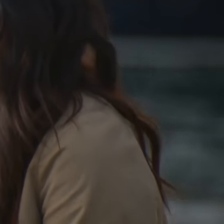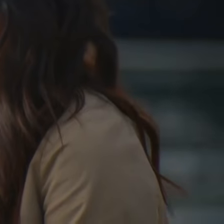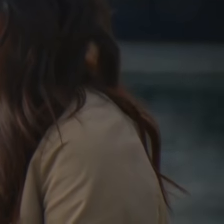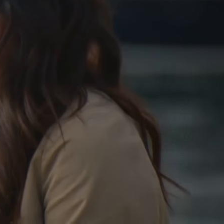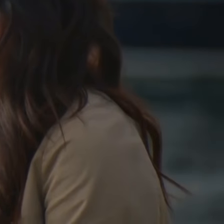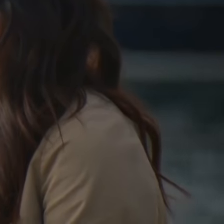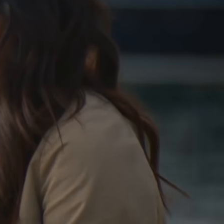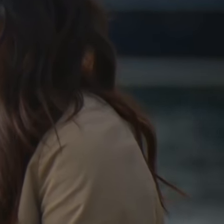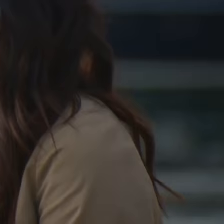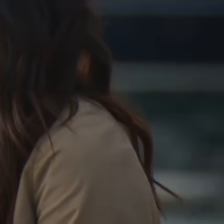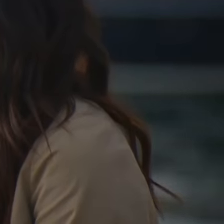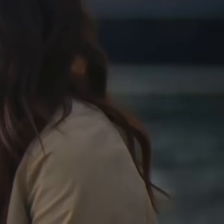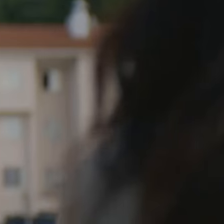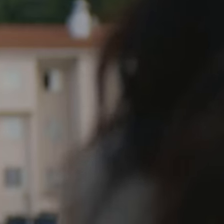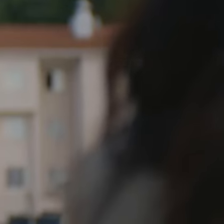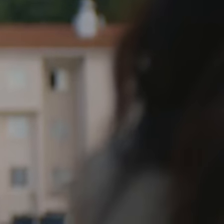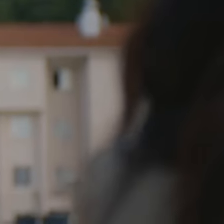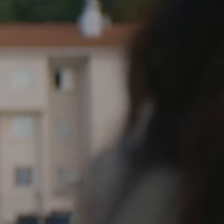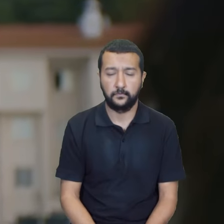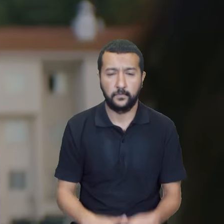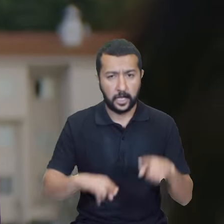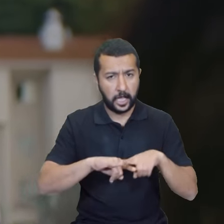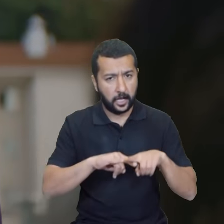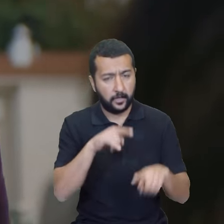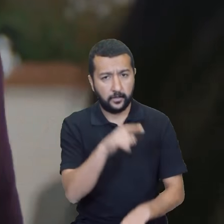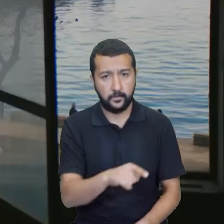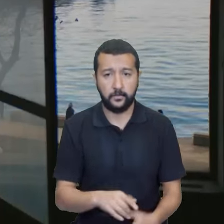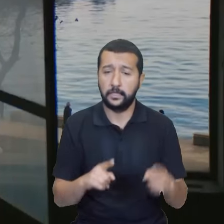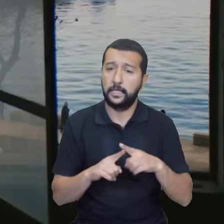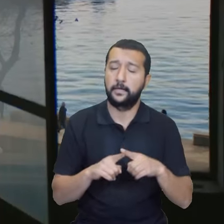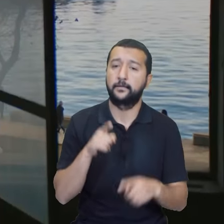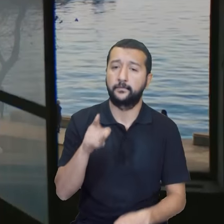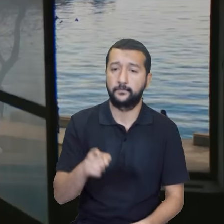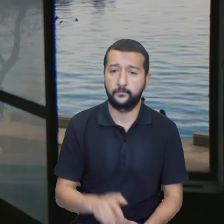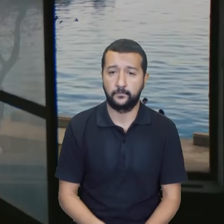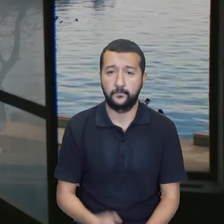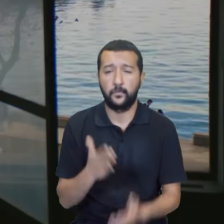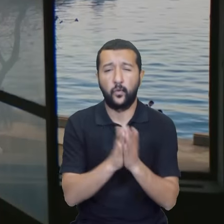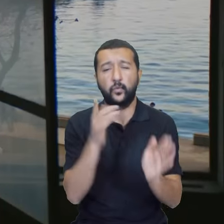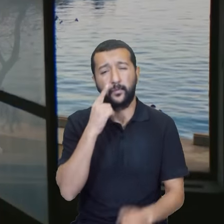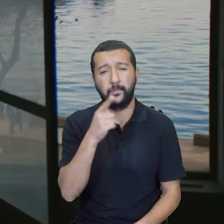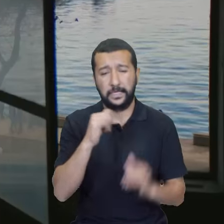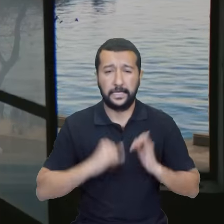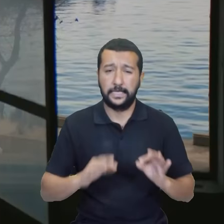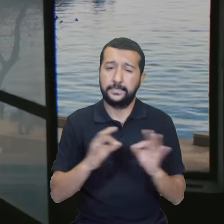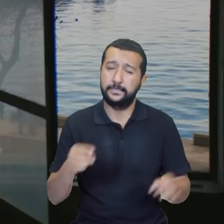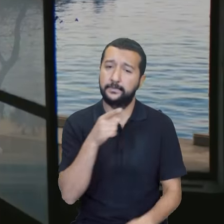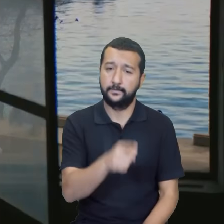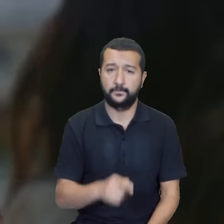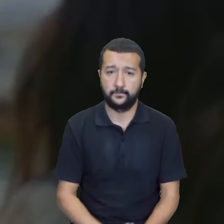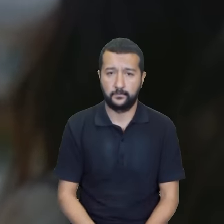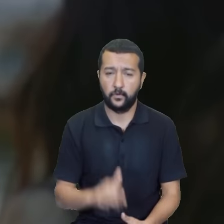Hale ağlayarak dudaklarını büzmüş oturuyor. Hale? Tarık. Ya kusura bakma, rahatsız ettim seni